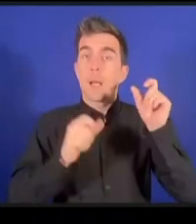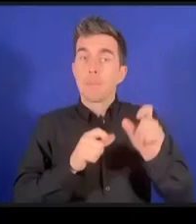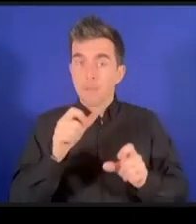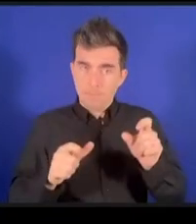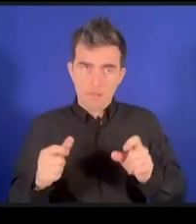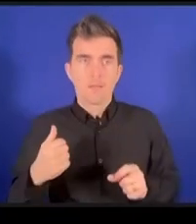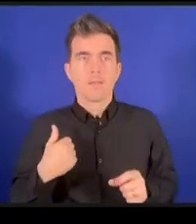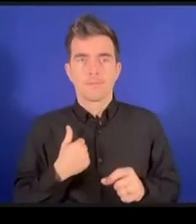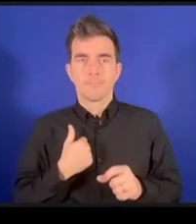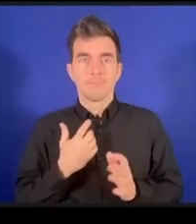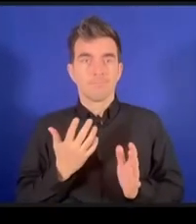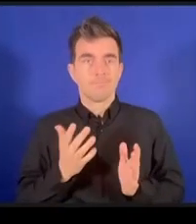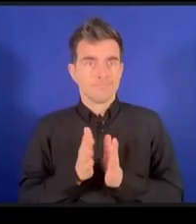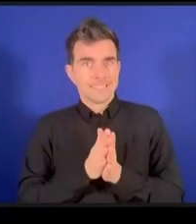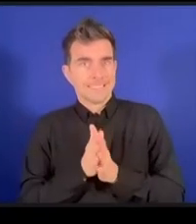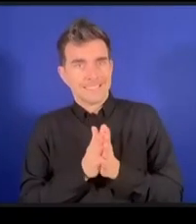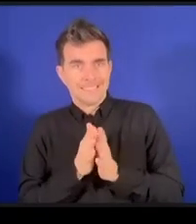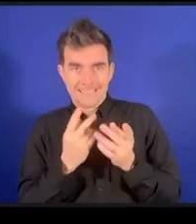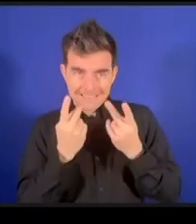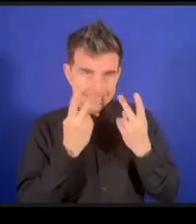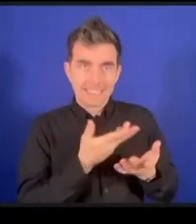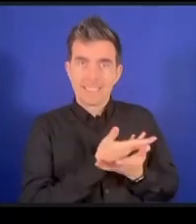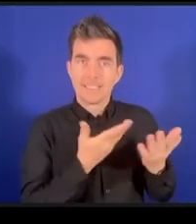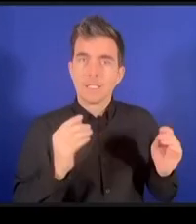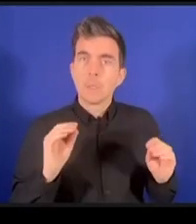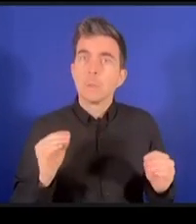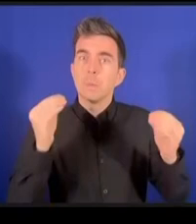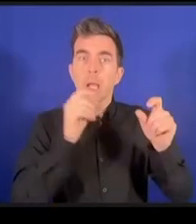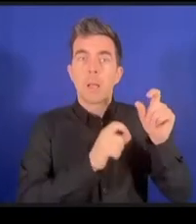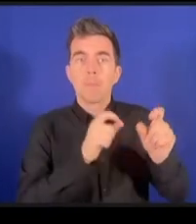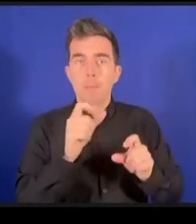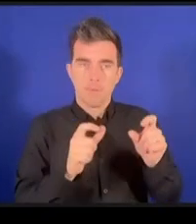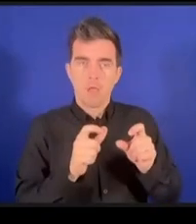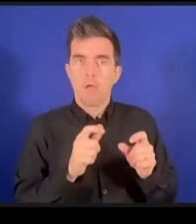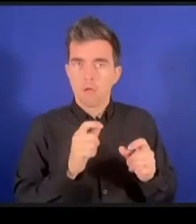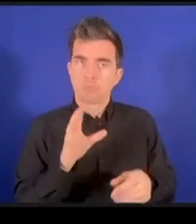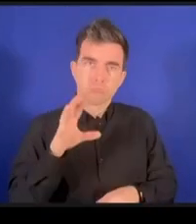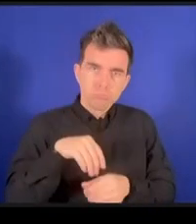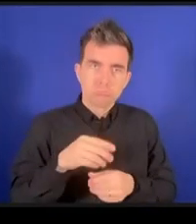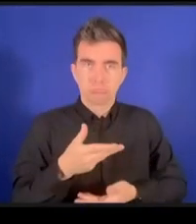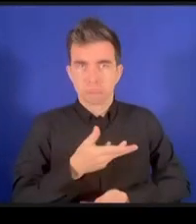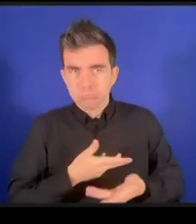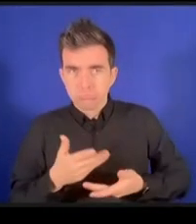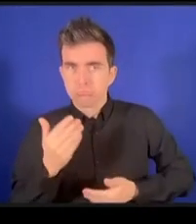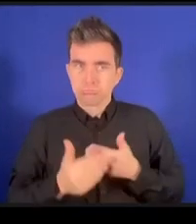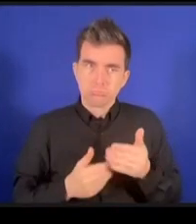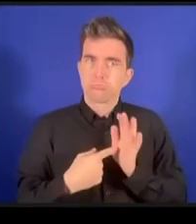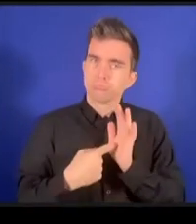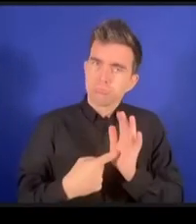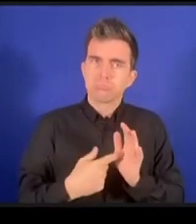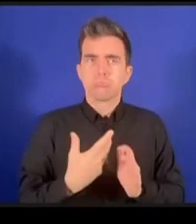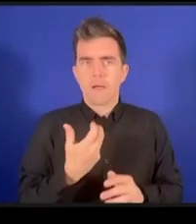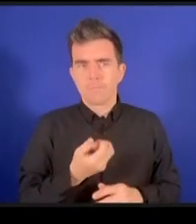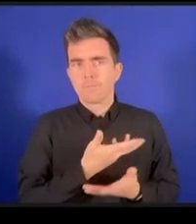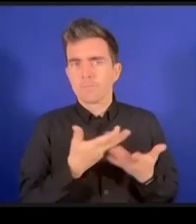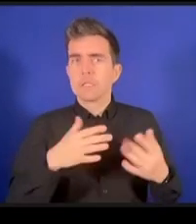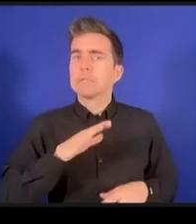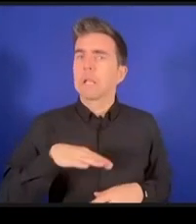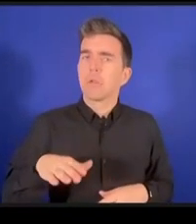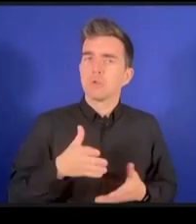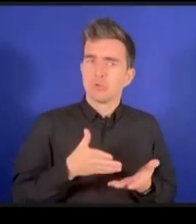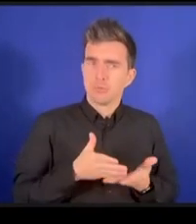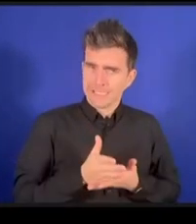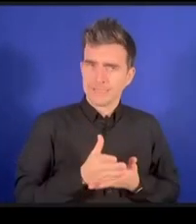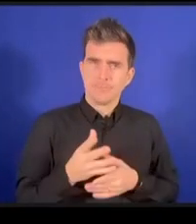молодёжи Я представляю динамическую коалицию по правам детей в цифровой среде как Мой коллега уже об этом говорил мы